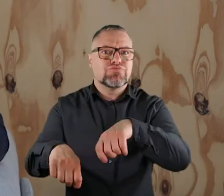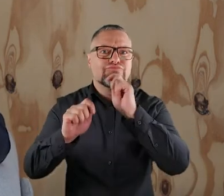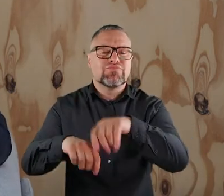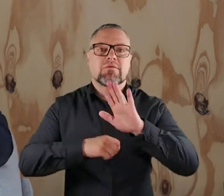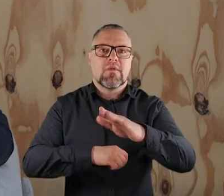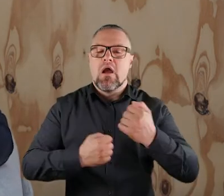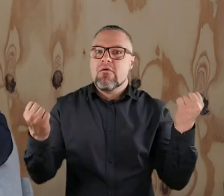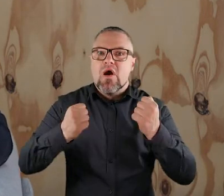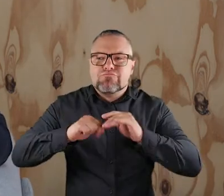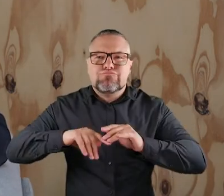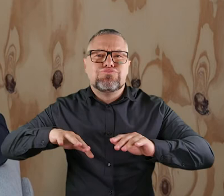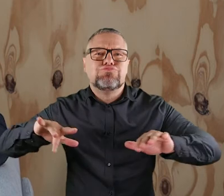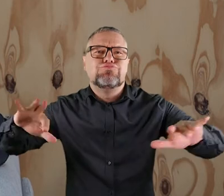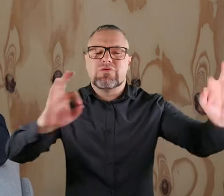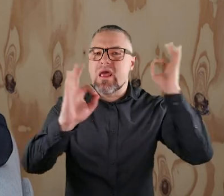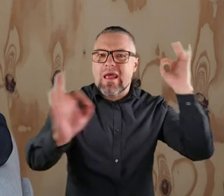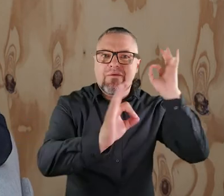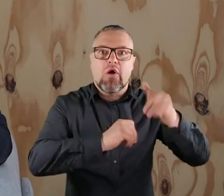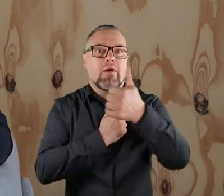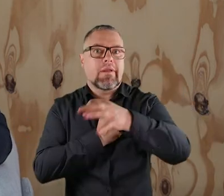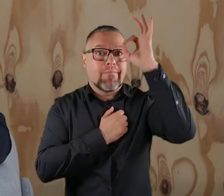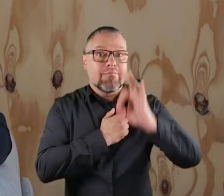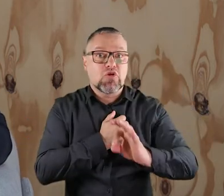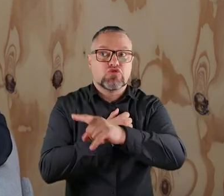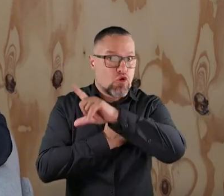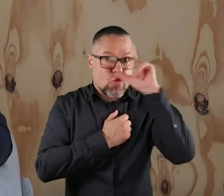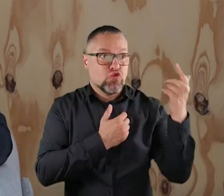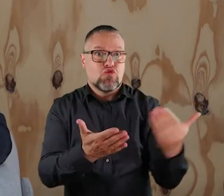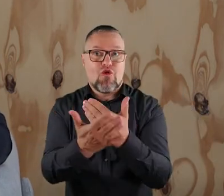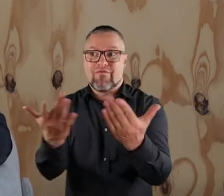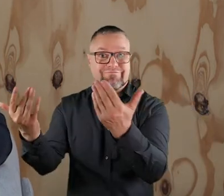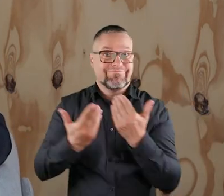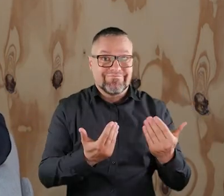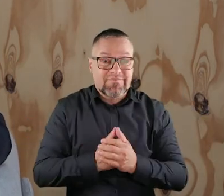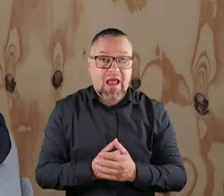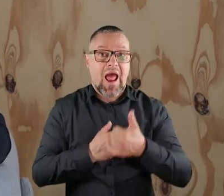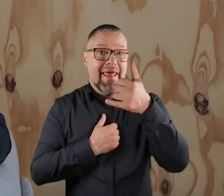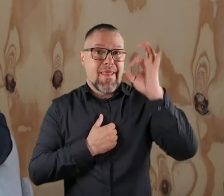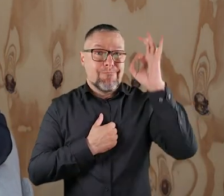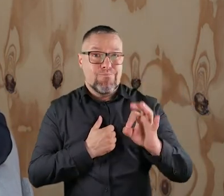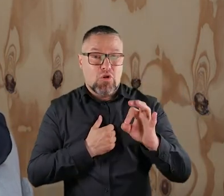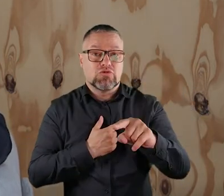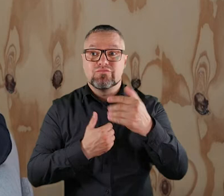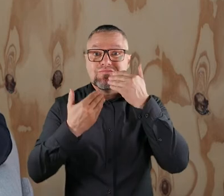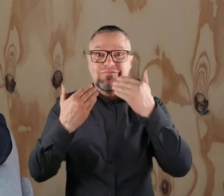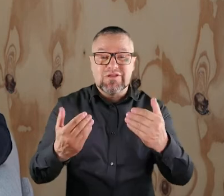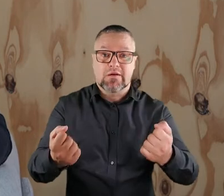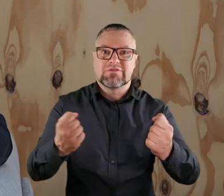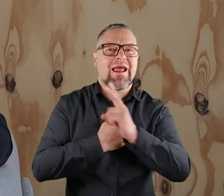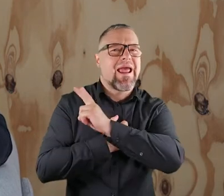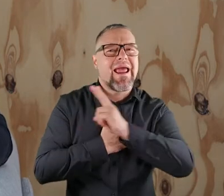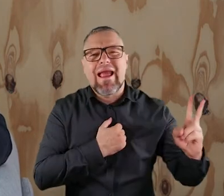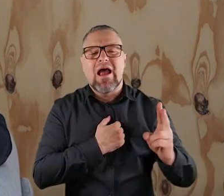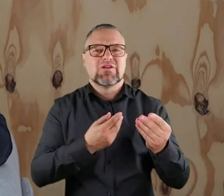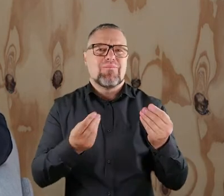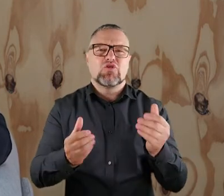darczyńcy mają ogromną moc w docieraniu z informacją o 1% do nowych osób. A siłą 1% jest właśnie to, że